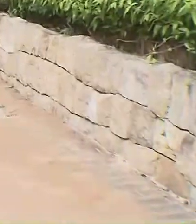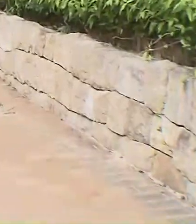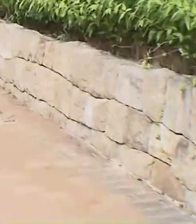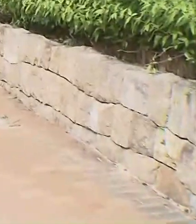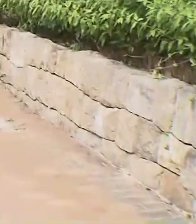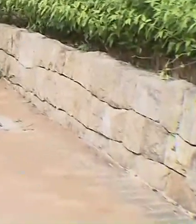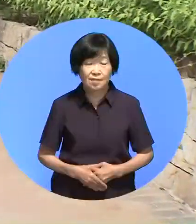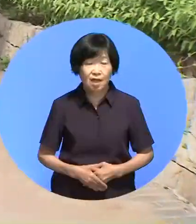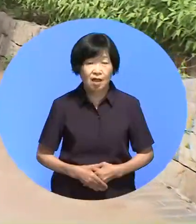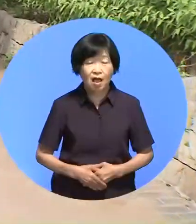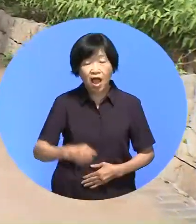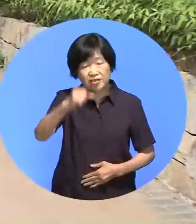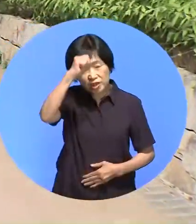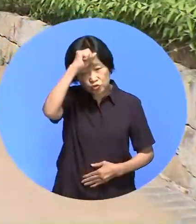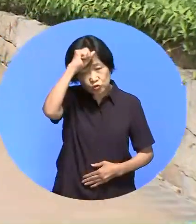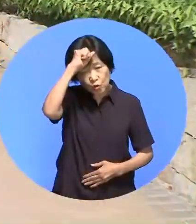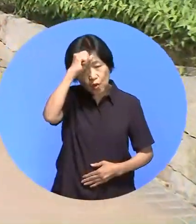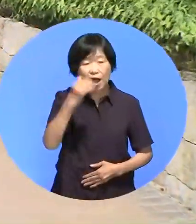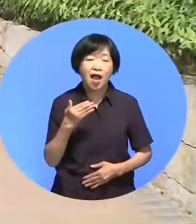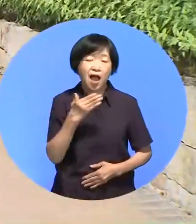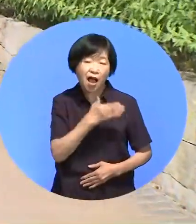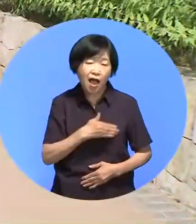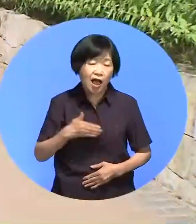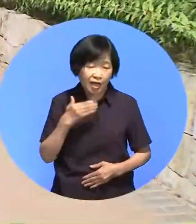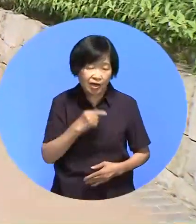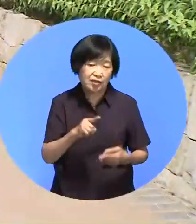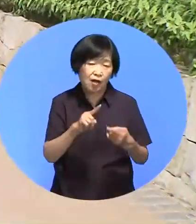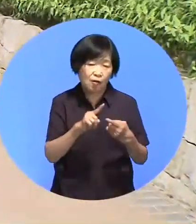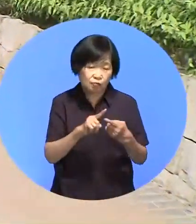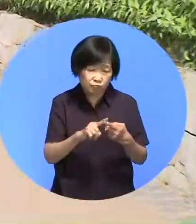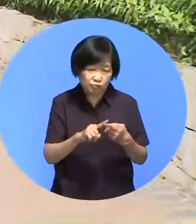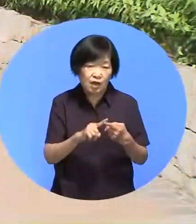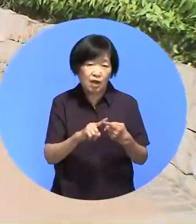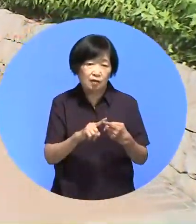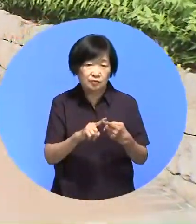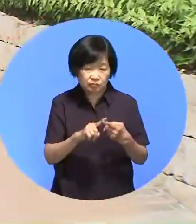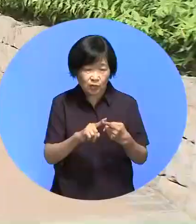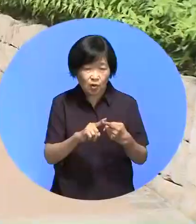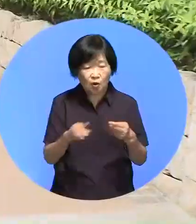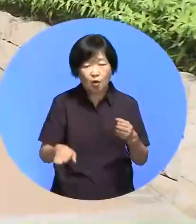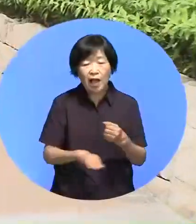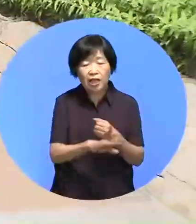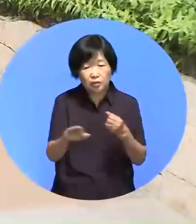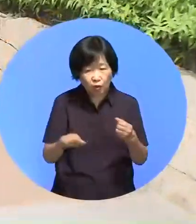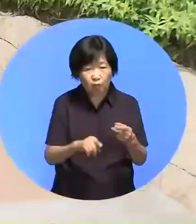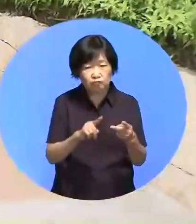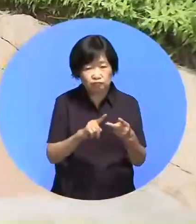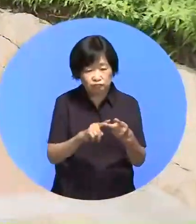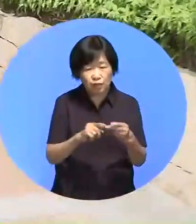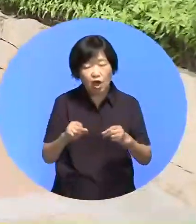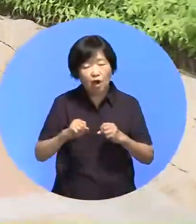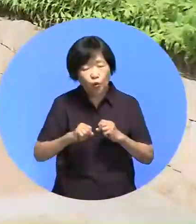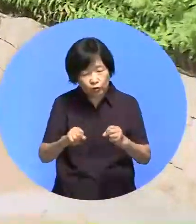このように熱中症は自分の体が要因となる場合だけでなく、環境、行動といった